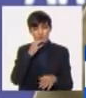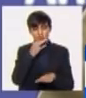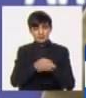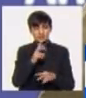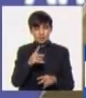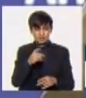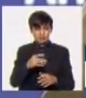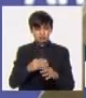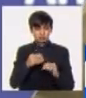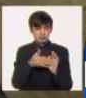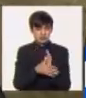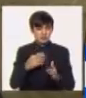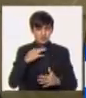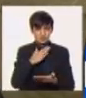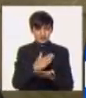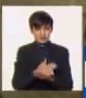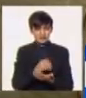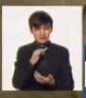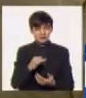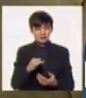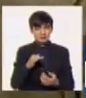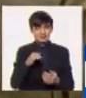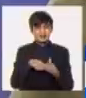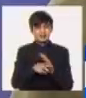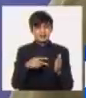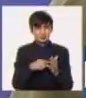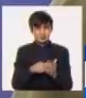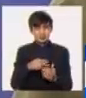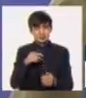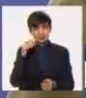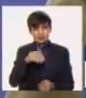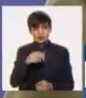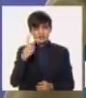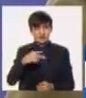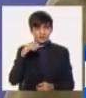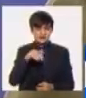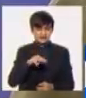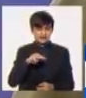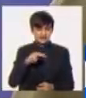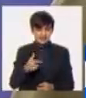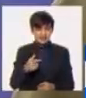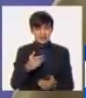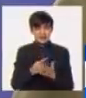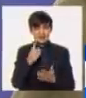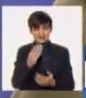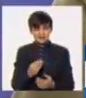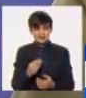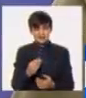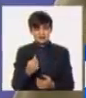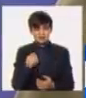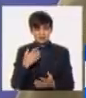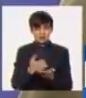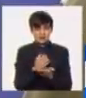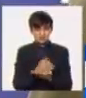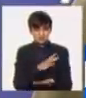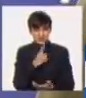Это огромная цепочка логистическая. Определенную сумму, 1020 тенге в день мы